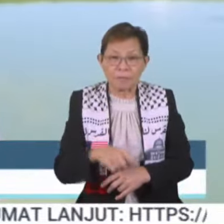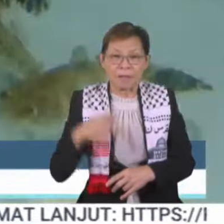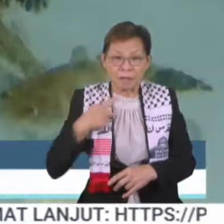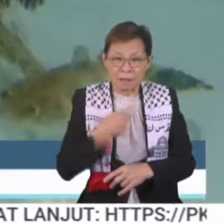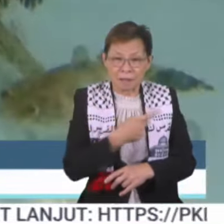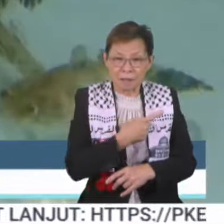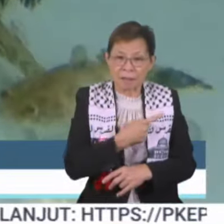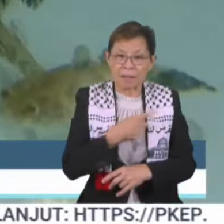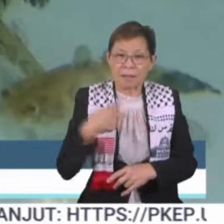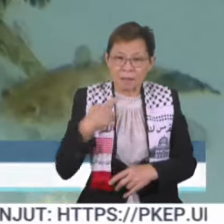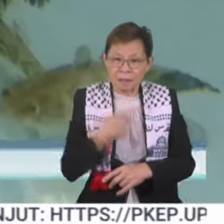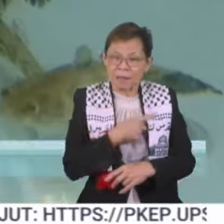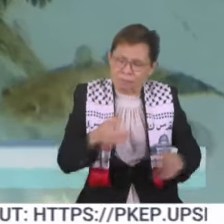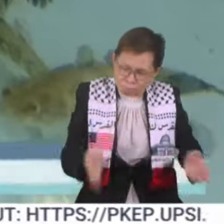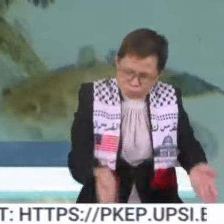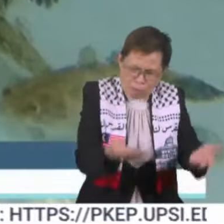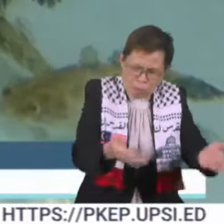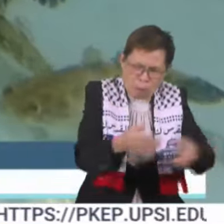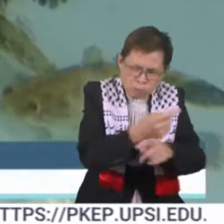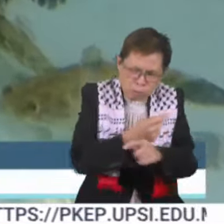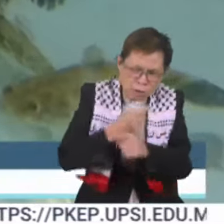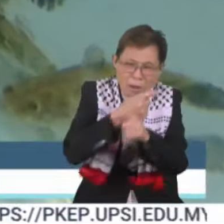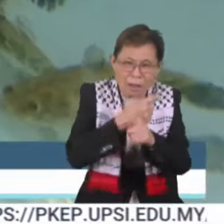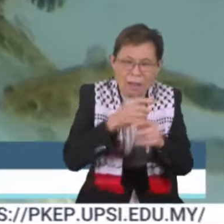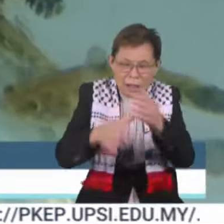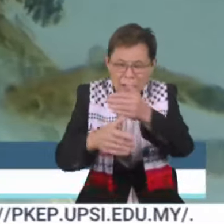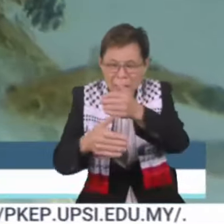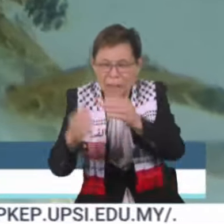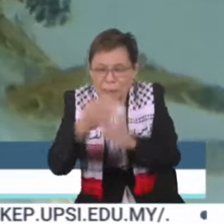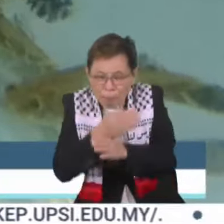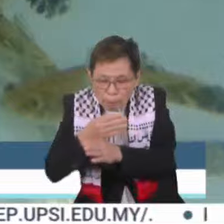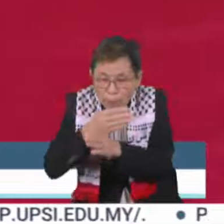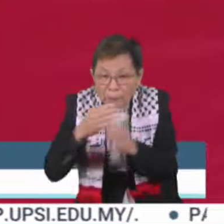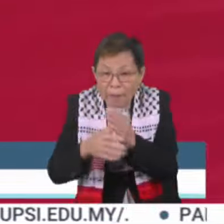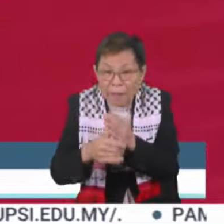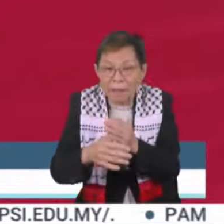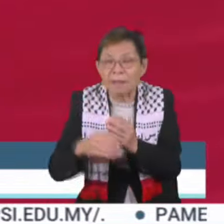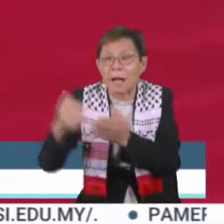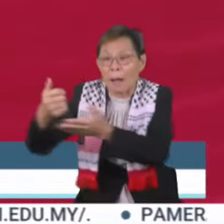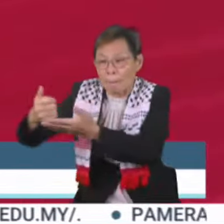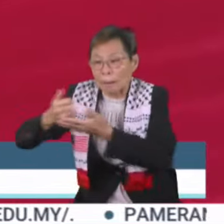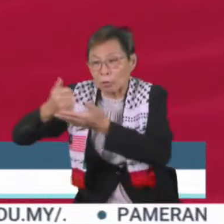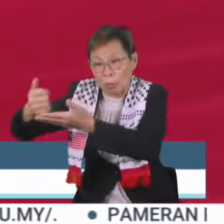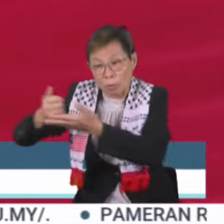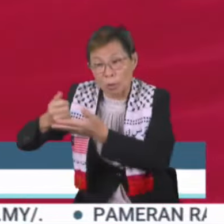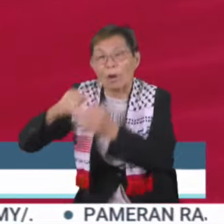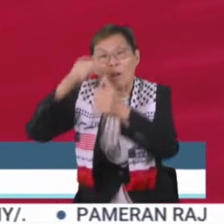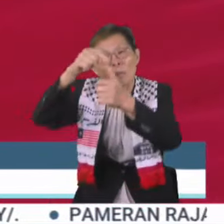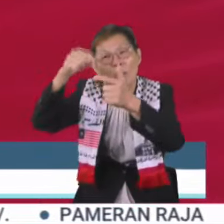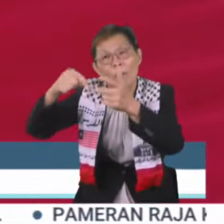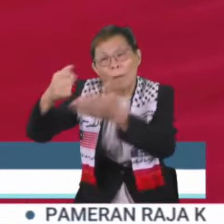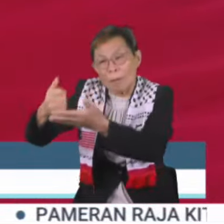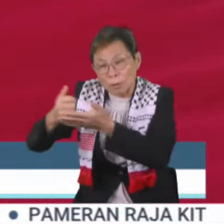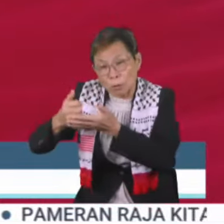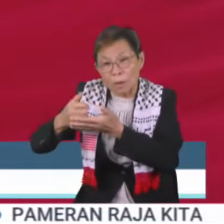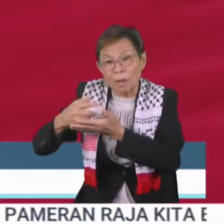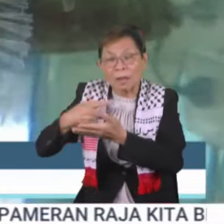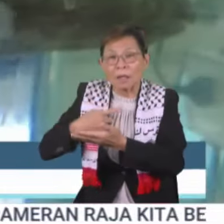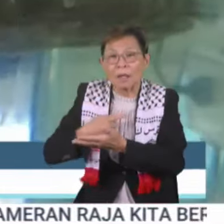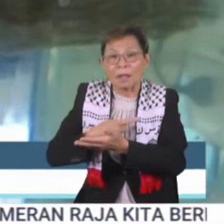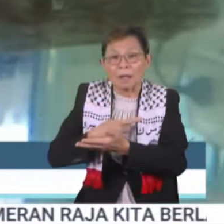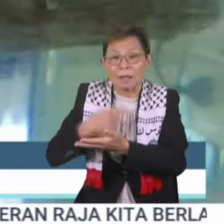Memang kita menggalakkan ternakan ikan tutu ini dengan beberapa bantuan yang kita telah salurkan